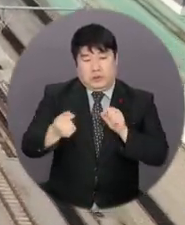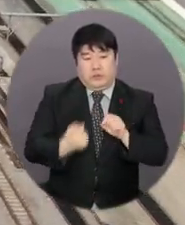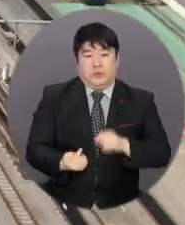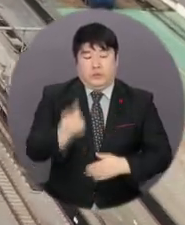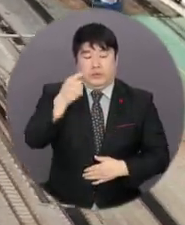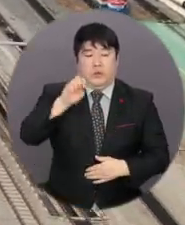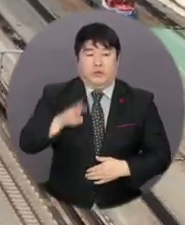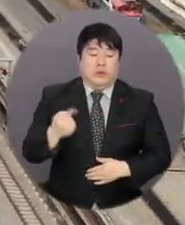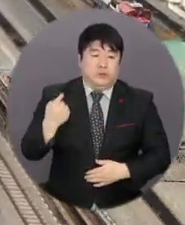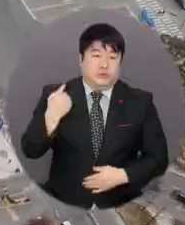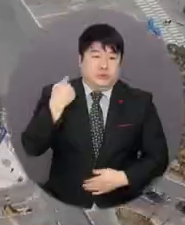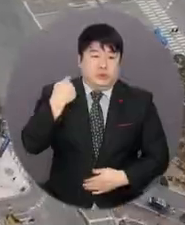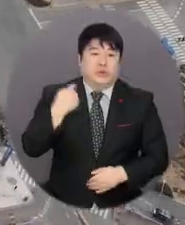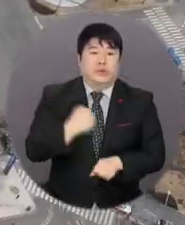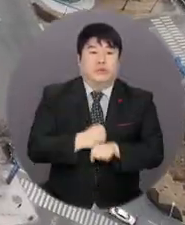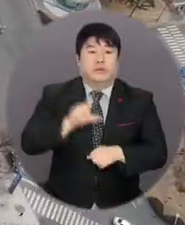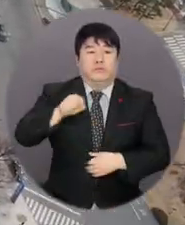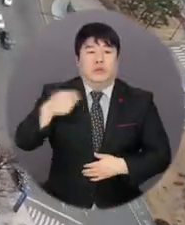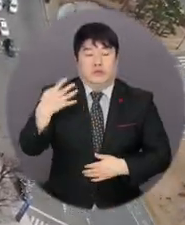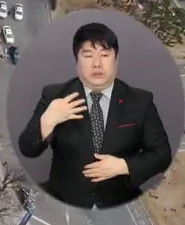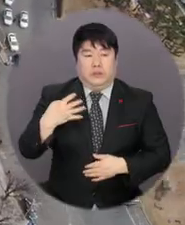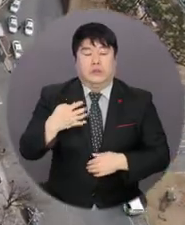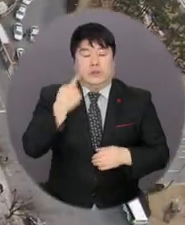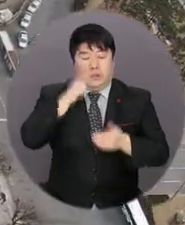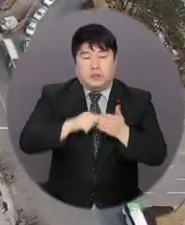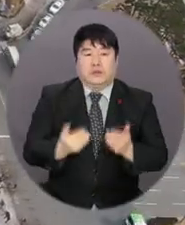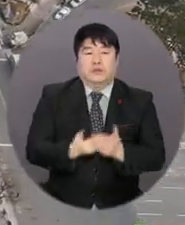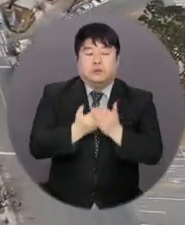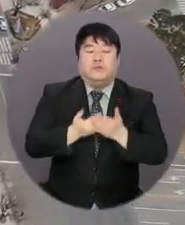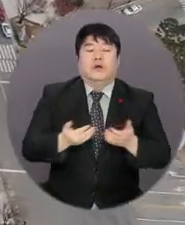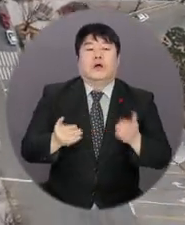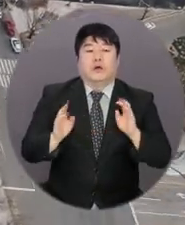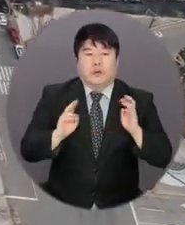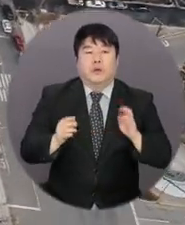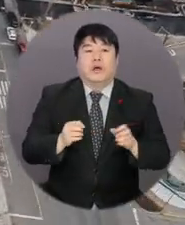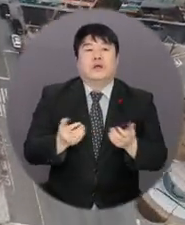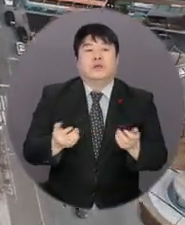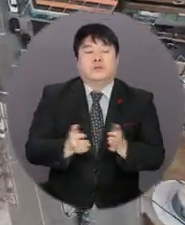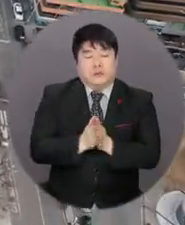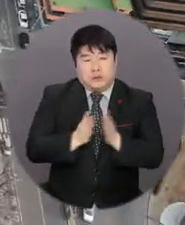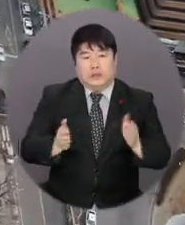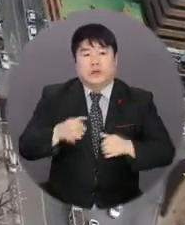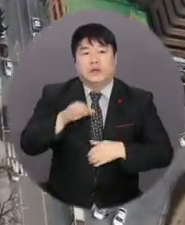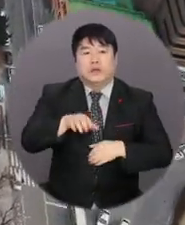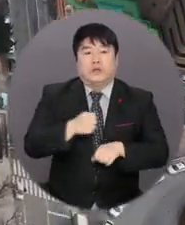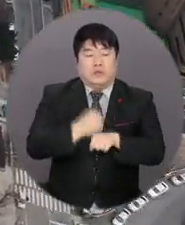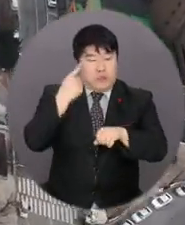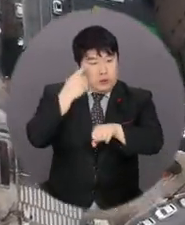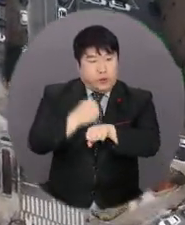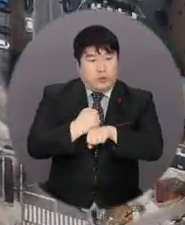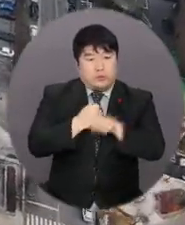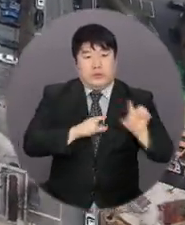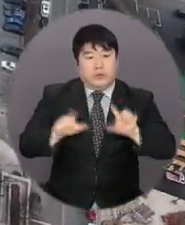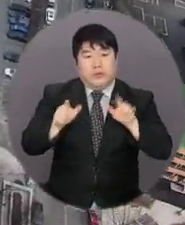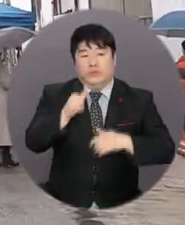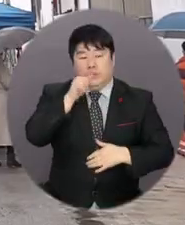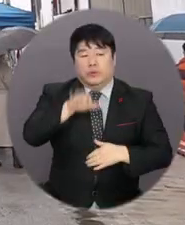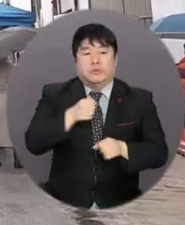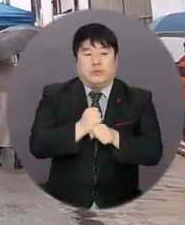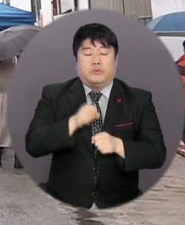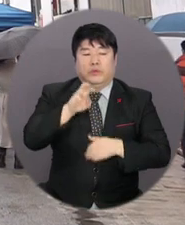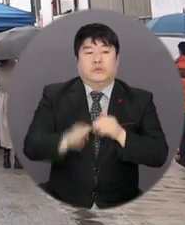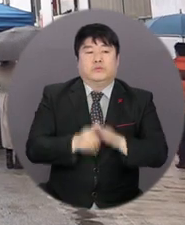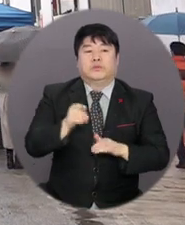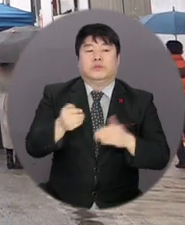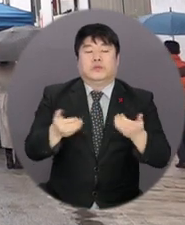뒤편 14,000제곱미터를 개발해 스타트업 관계자들이 연구하고 주거할 수 있는 공간을 조성합니다. 광주시는 이를